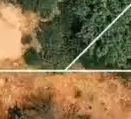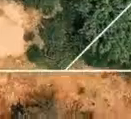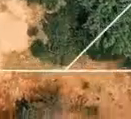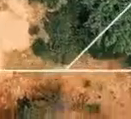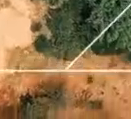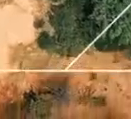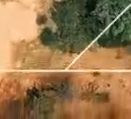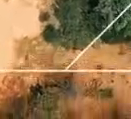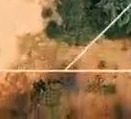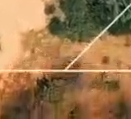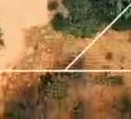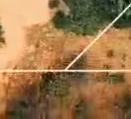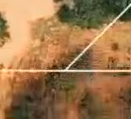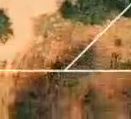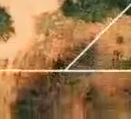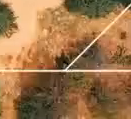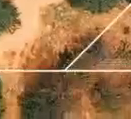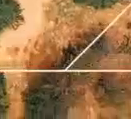0767 186270 au barua pepe